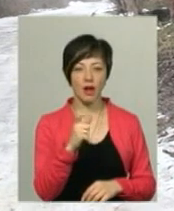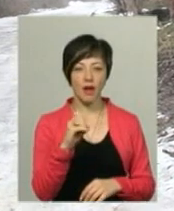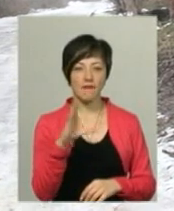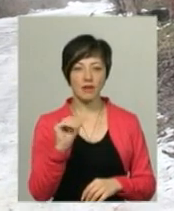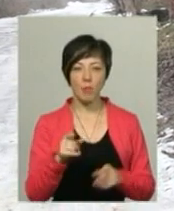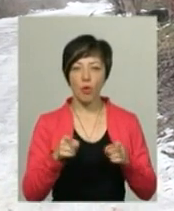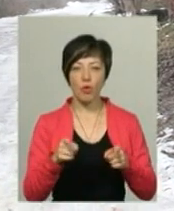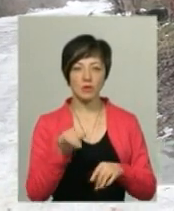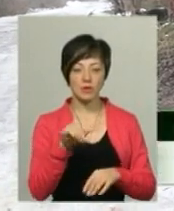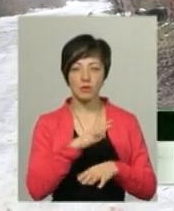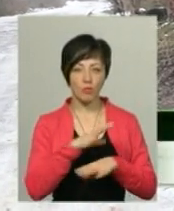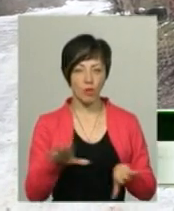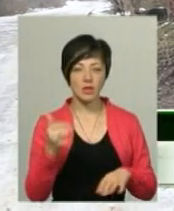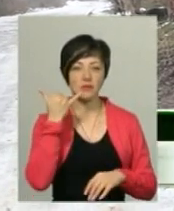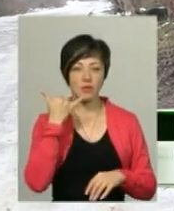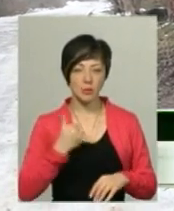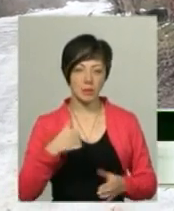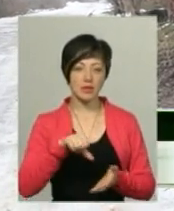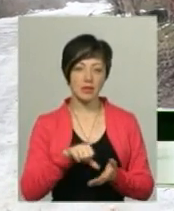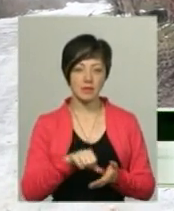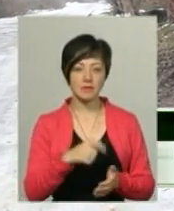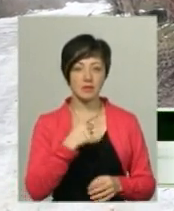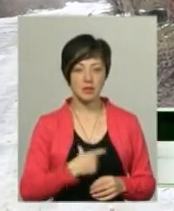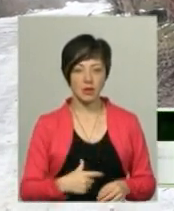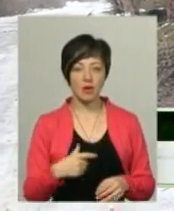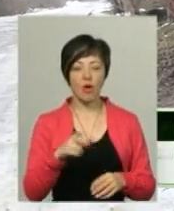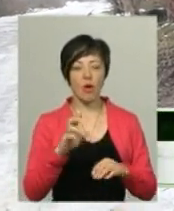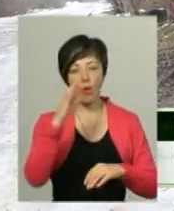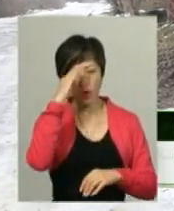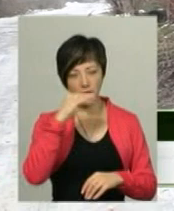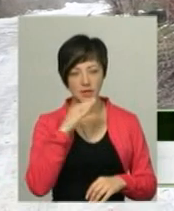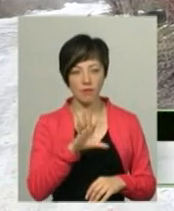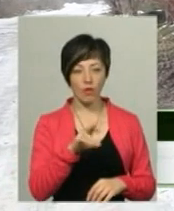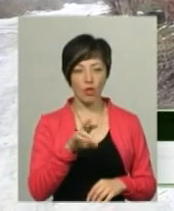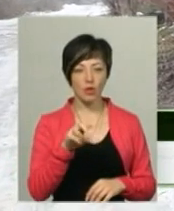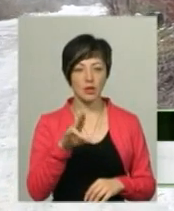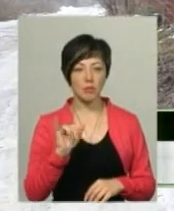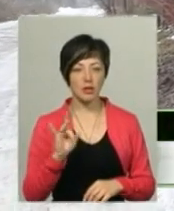неї не було. Він зателефонував, представився, що отець Володимир